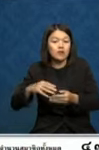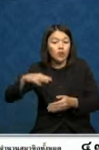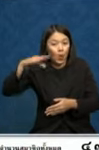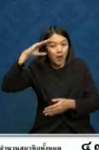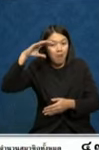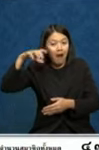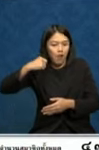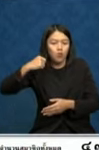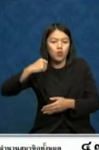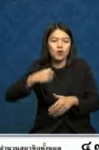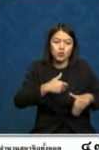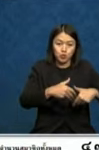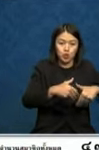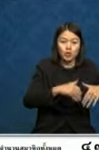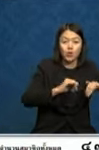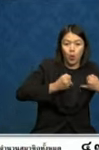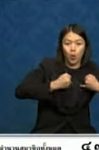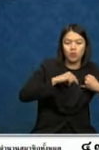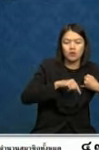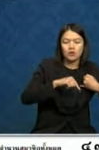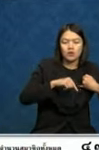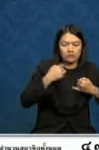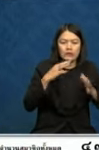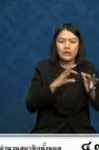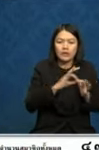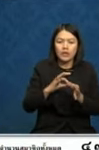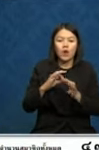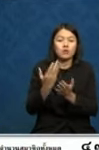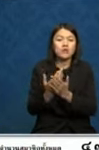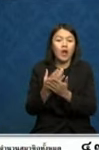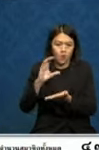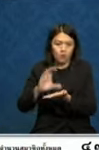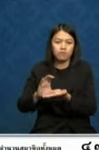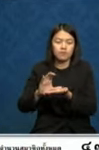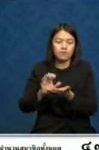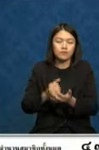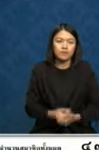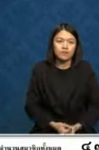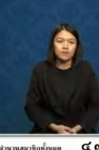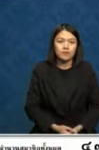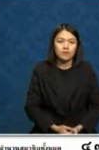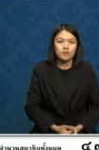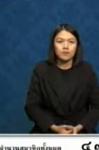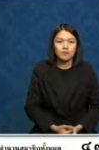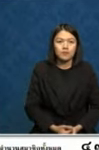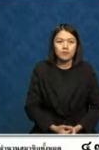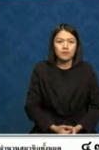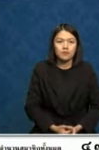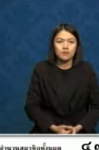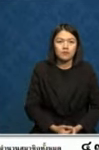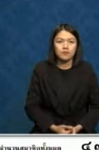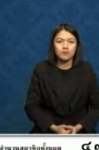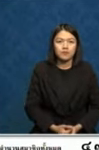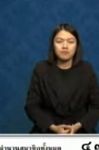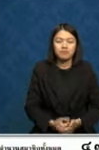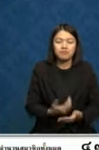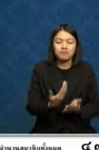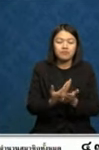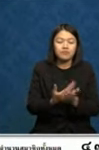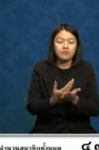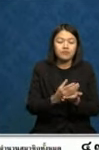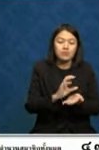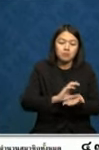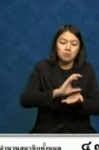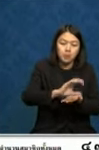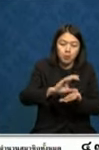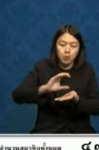มีส่วนที่เกี่ยวข้องโดยตรงกับงบประมาณซึ่งก็เป็นการอุดหนุนก็ประมาณอุดหนุนเ